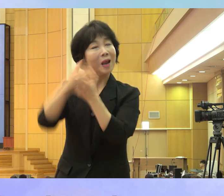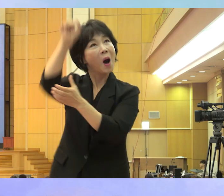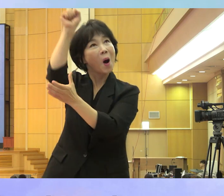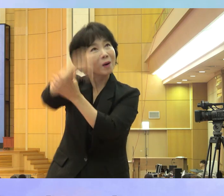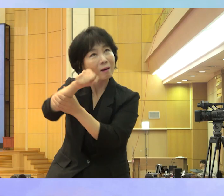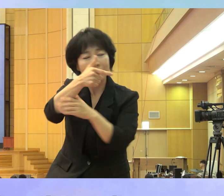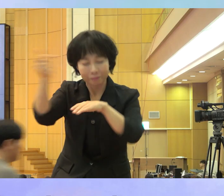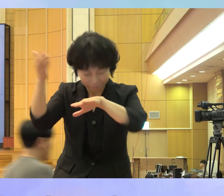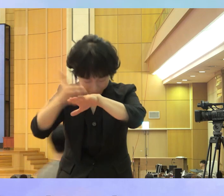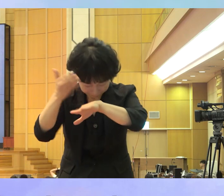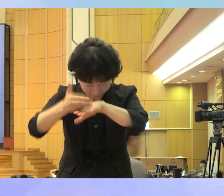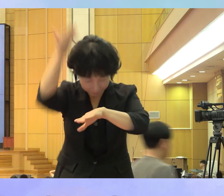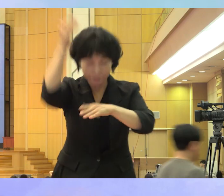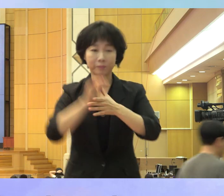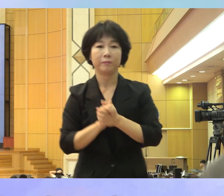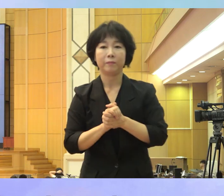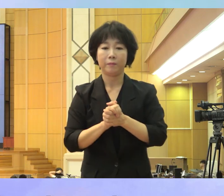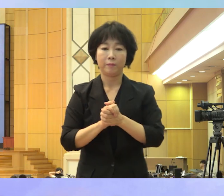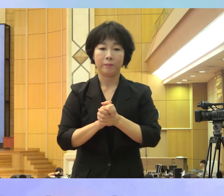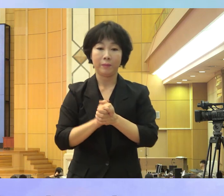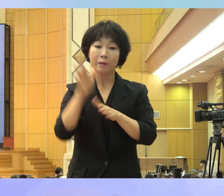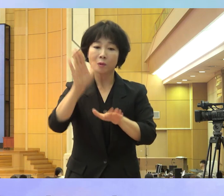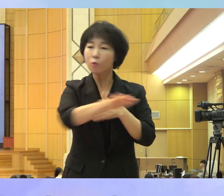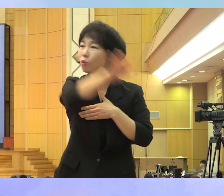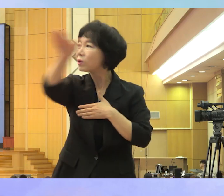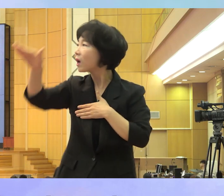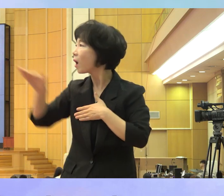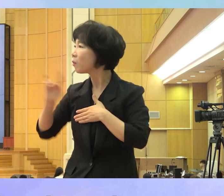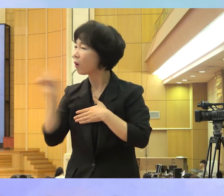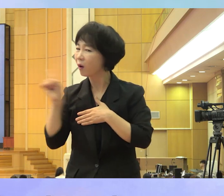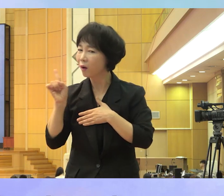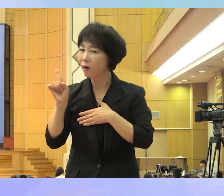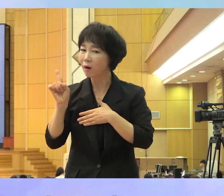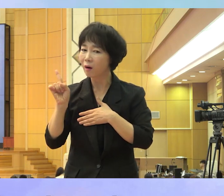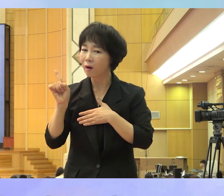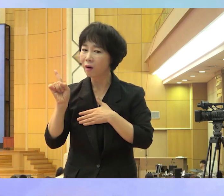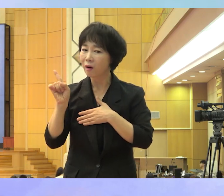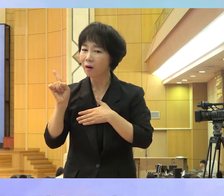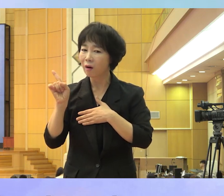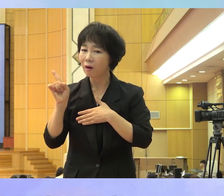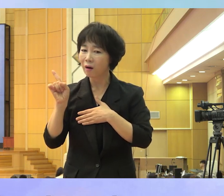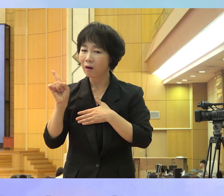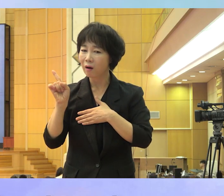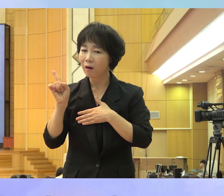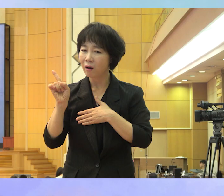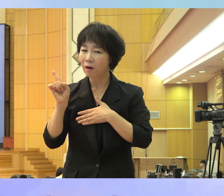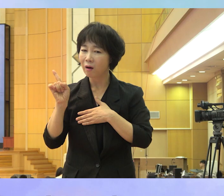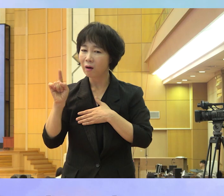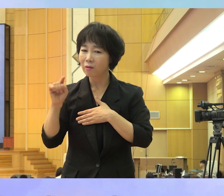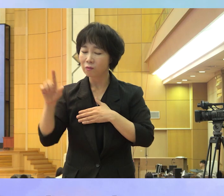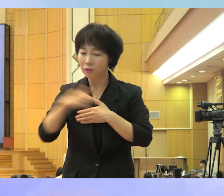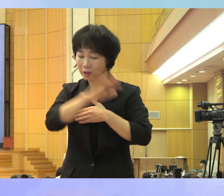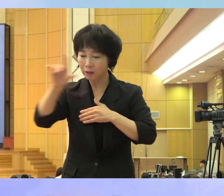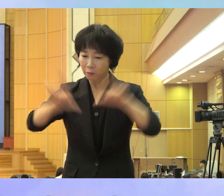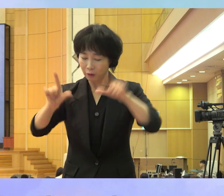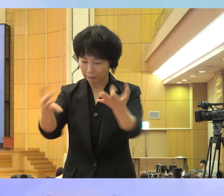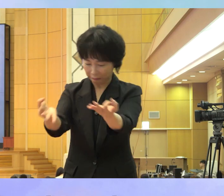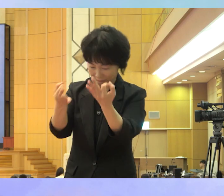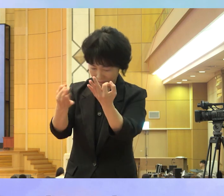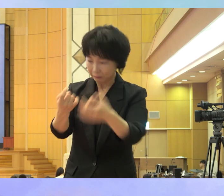주심을 감사드립니다. 그럼에도 불구하고 거울을 들어보듯 우리의 모습을